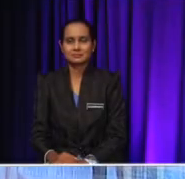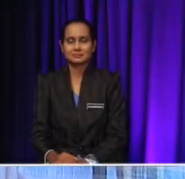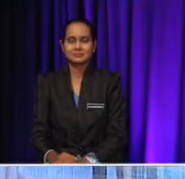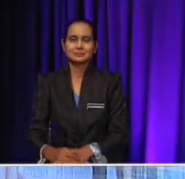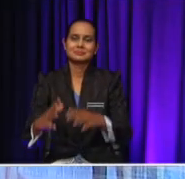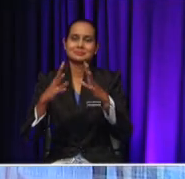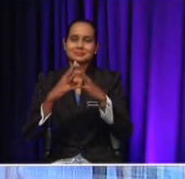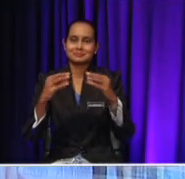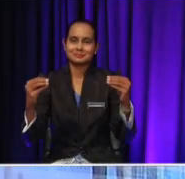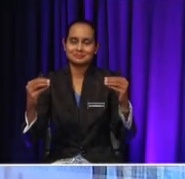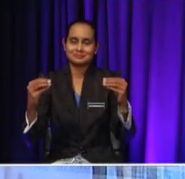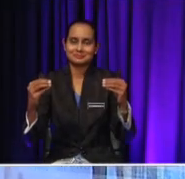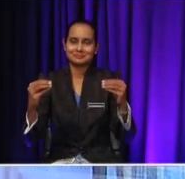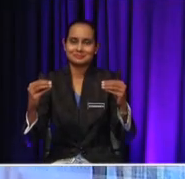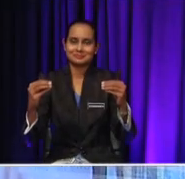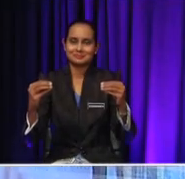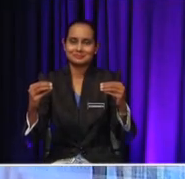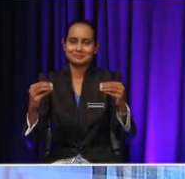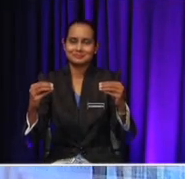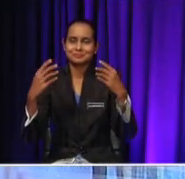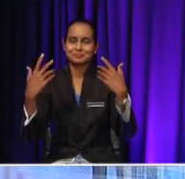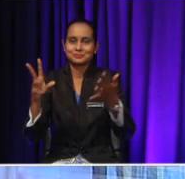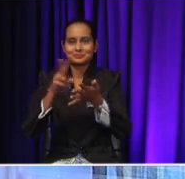tamanlah sudah Cikgu saya